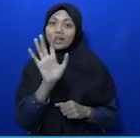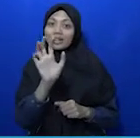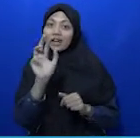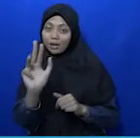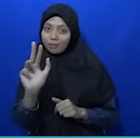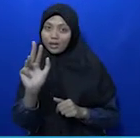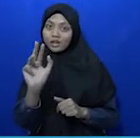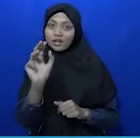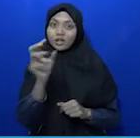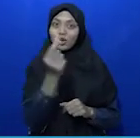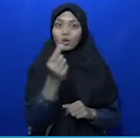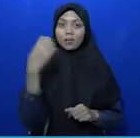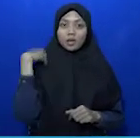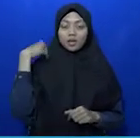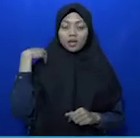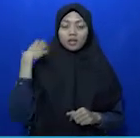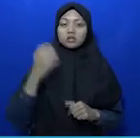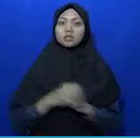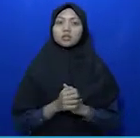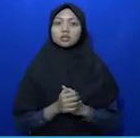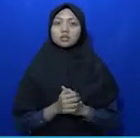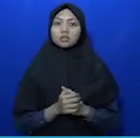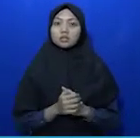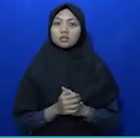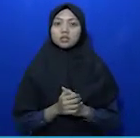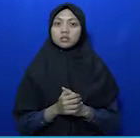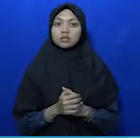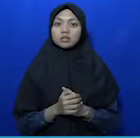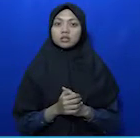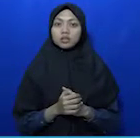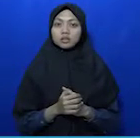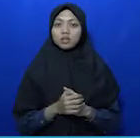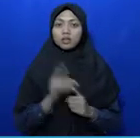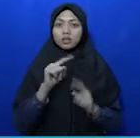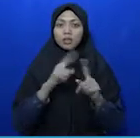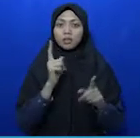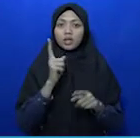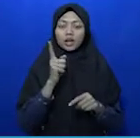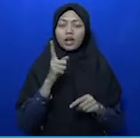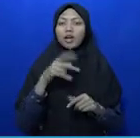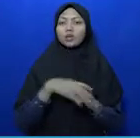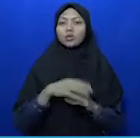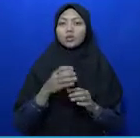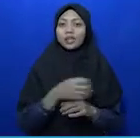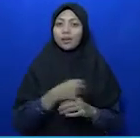dollar. Nah kalau dibandingkan dengan kita ambil tahun 2021, itu kan